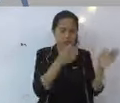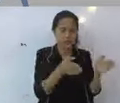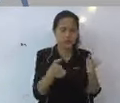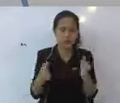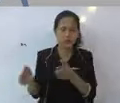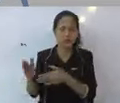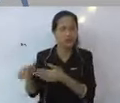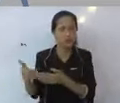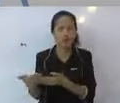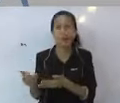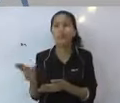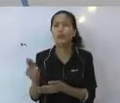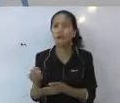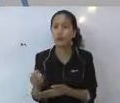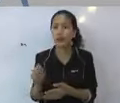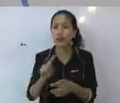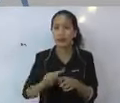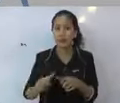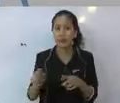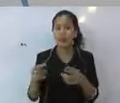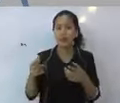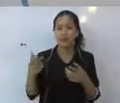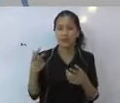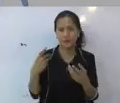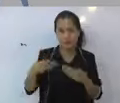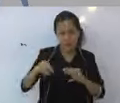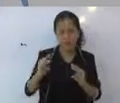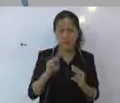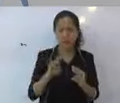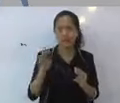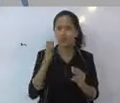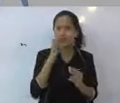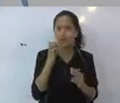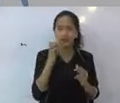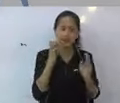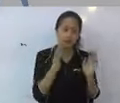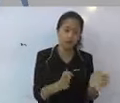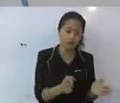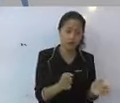rin maubos yung supply ng mga poultry, ganyan-ganyan, haluan mo rin ng gulay. Kumbaga,